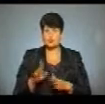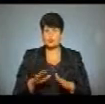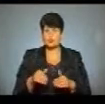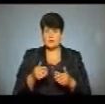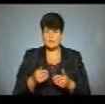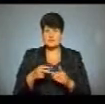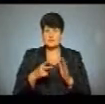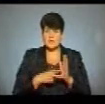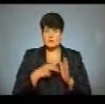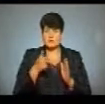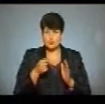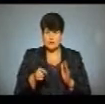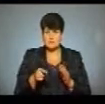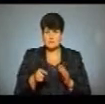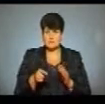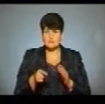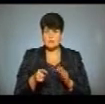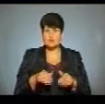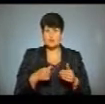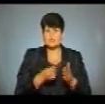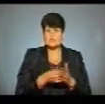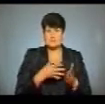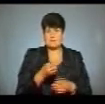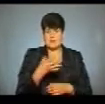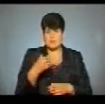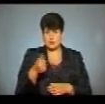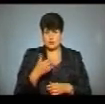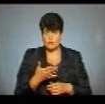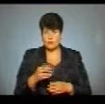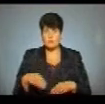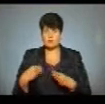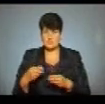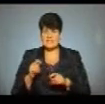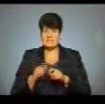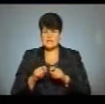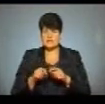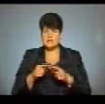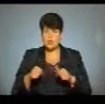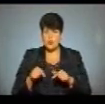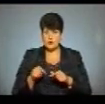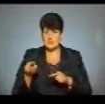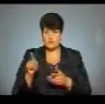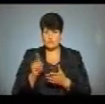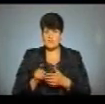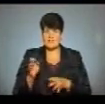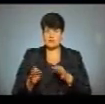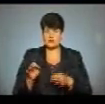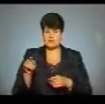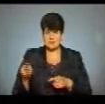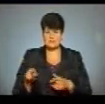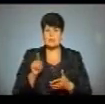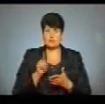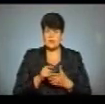в 2017 році по цінах 15-го. І ми подали в слідчі органи звернення, їх повинні судити. І вони